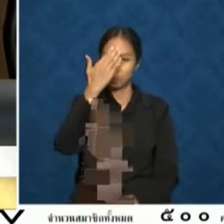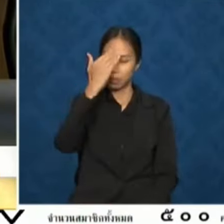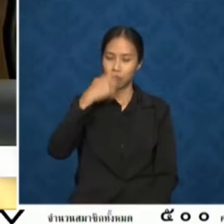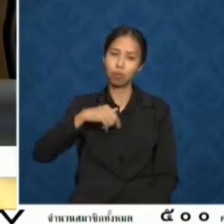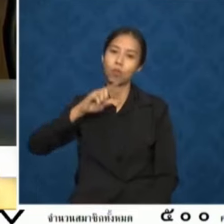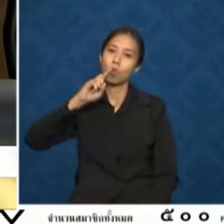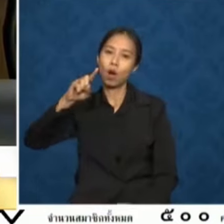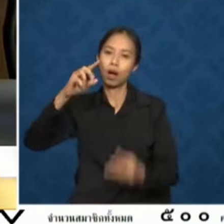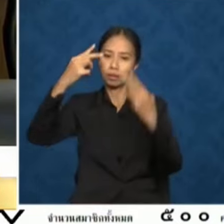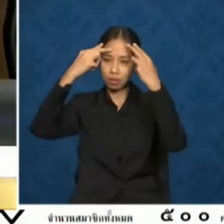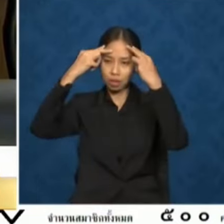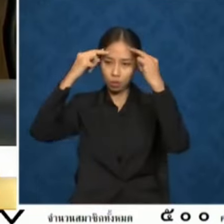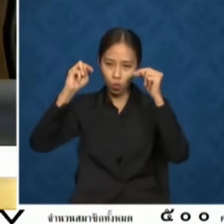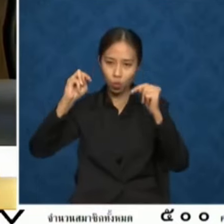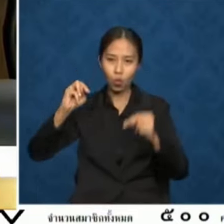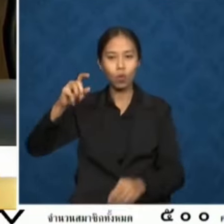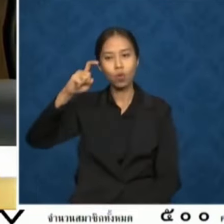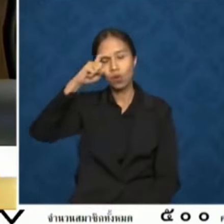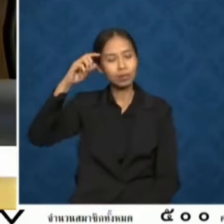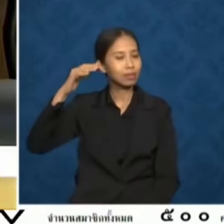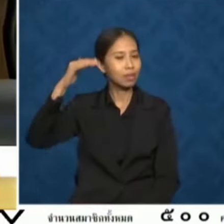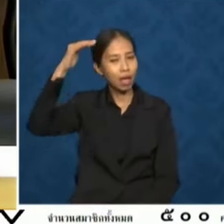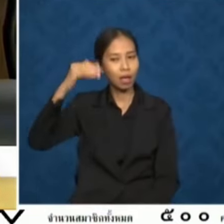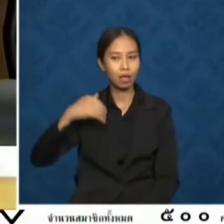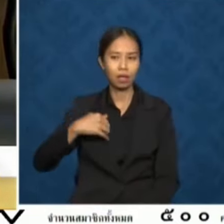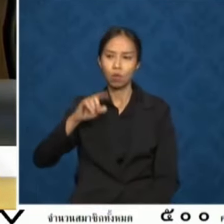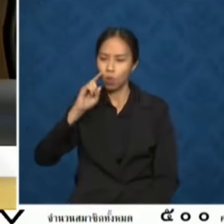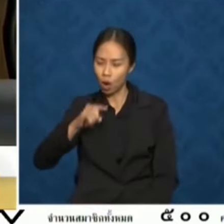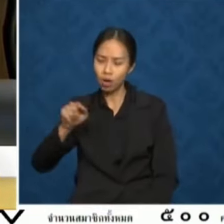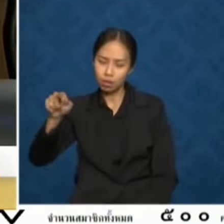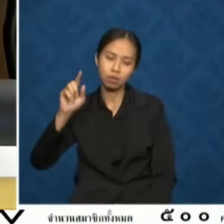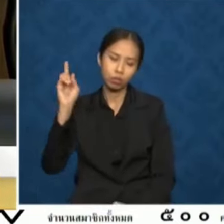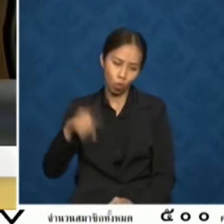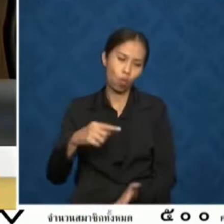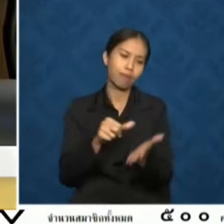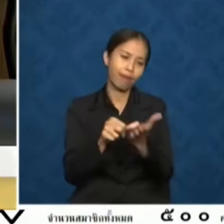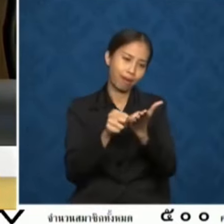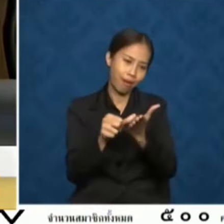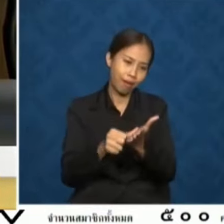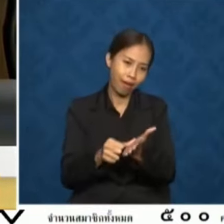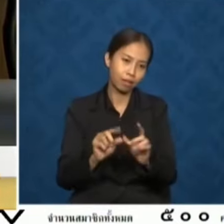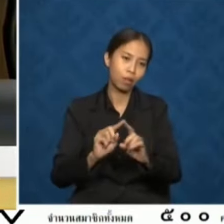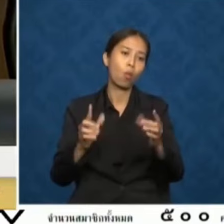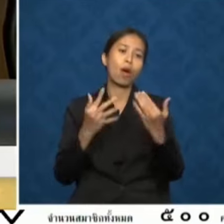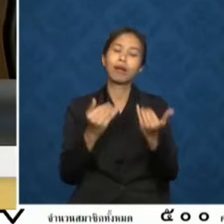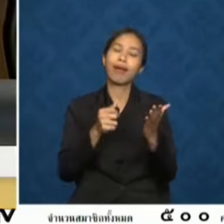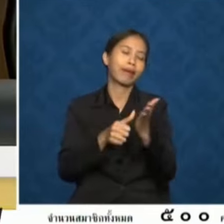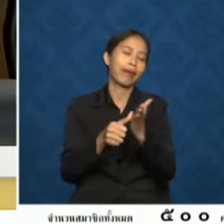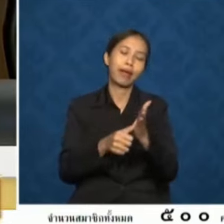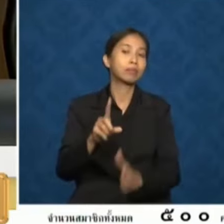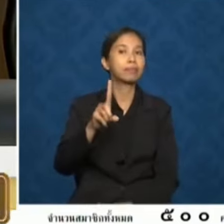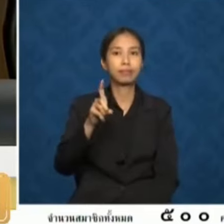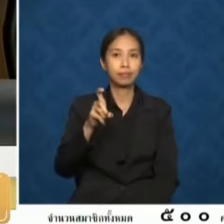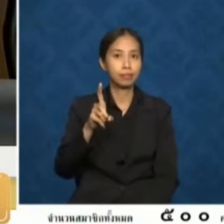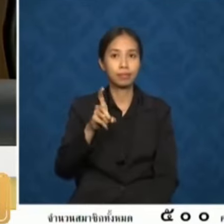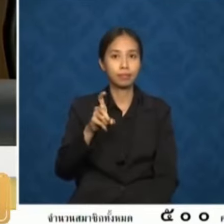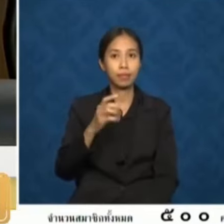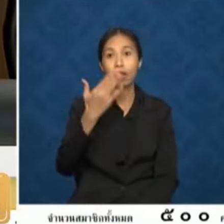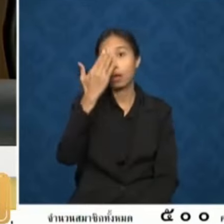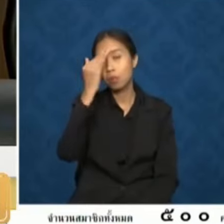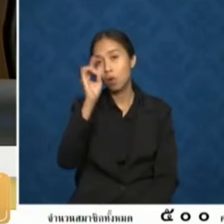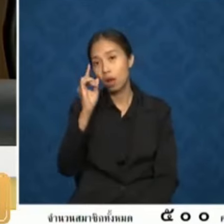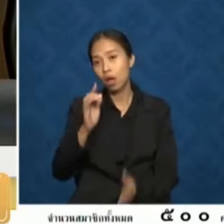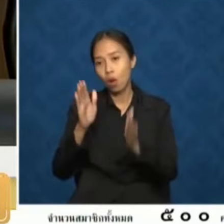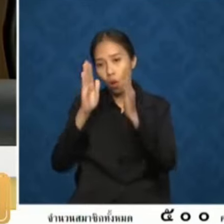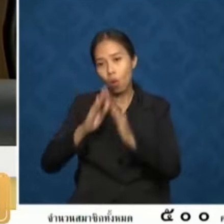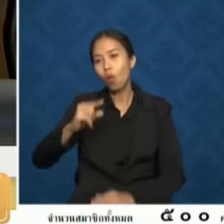าทวีสินนายกรัฐมนตรีต้องมาปรับปรุงมาแก้ไขปรับปรุงไม่ได้หรอกครับท่านแก้ไม่ได้หรอกครับถ้าคนไทยเนี่ย